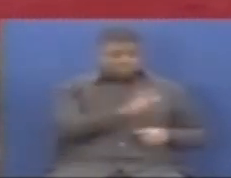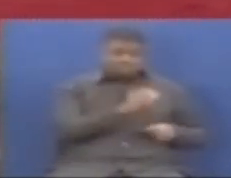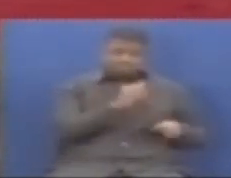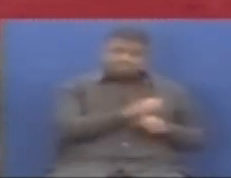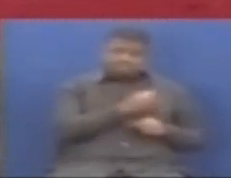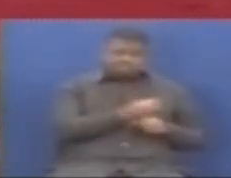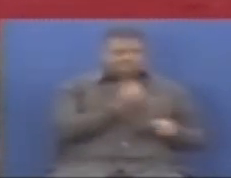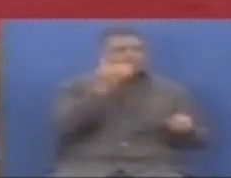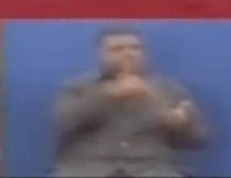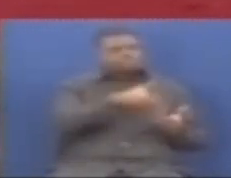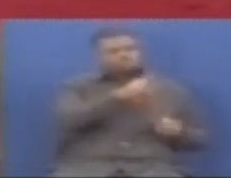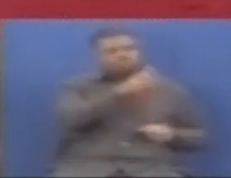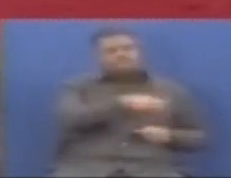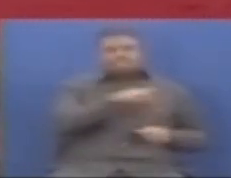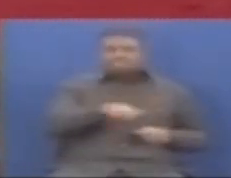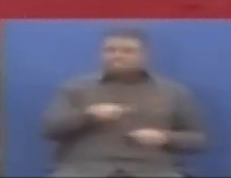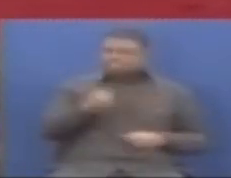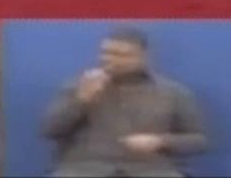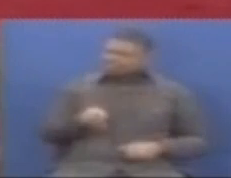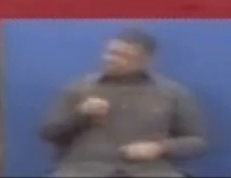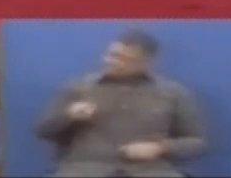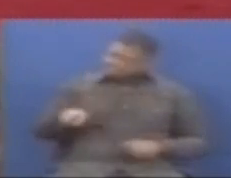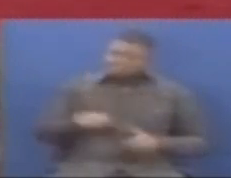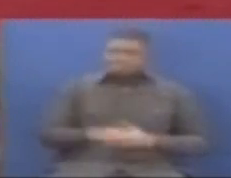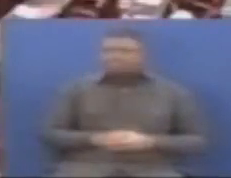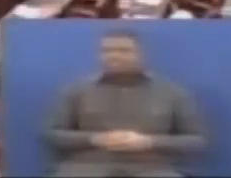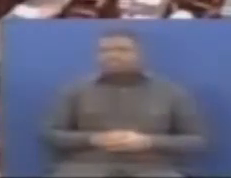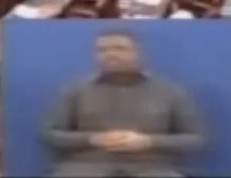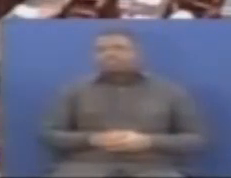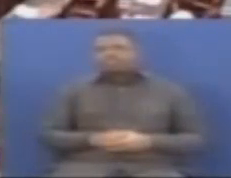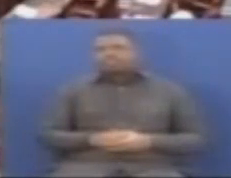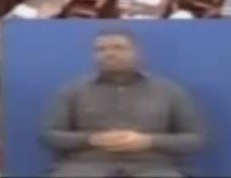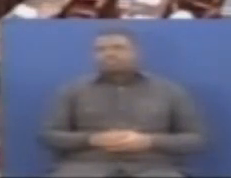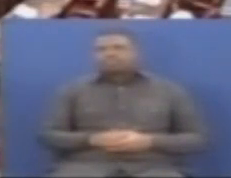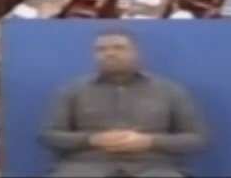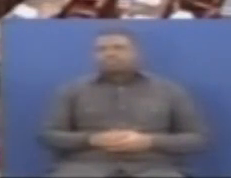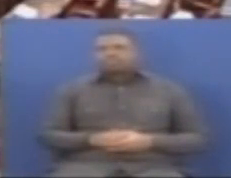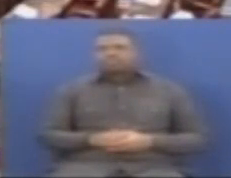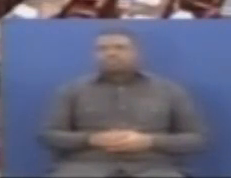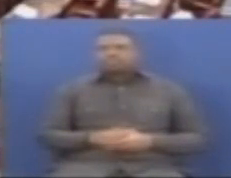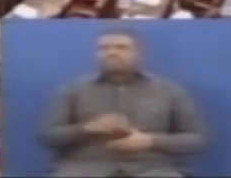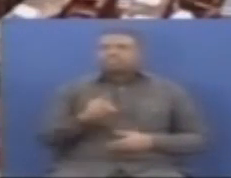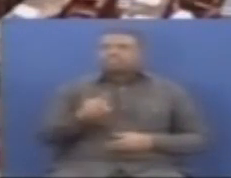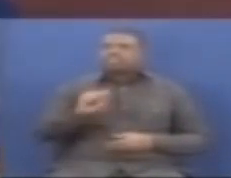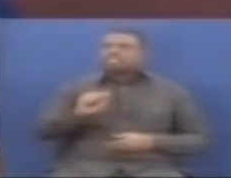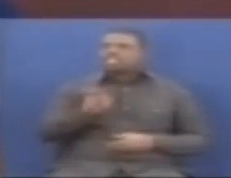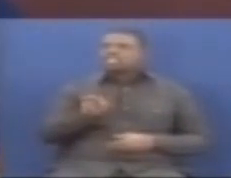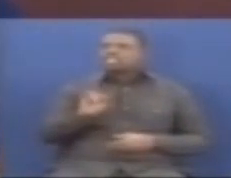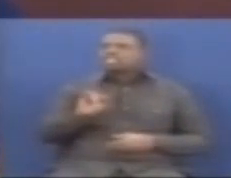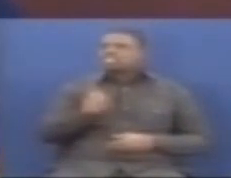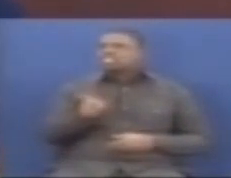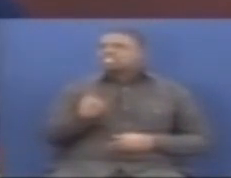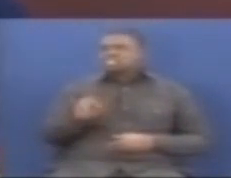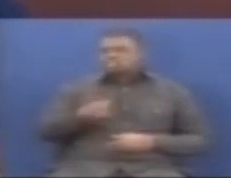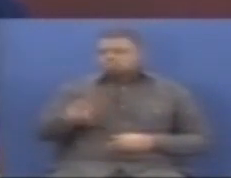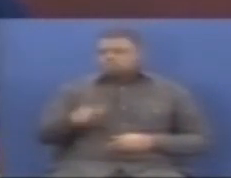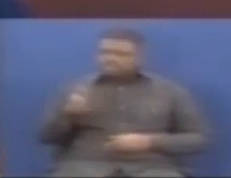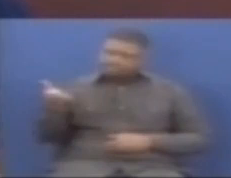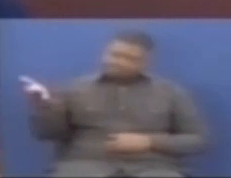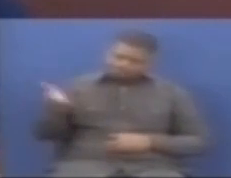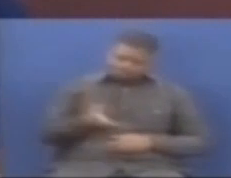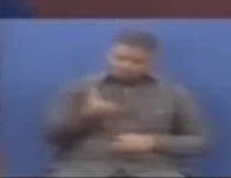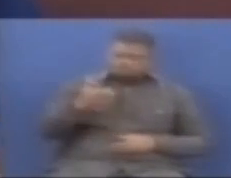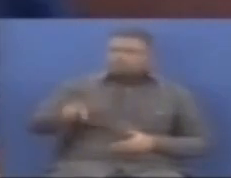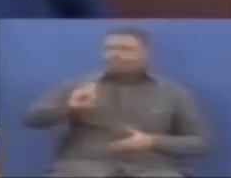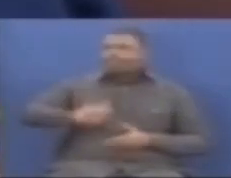TanTrade. Lakini inaonyesha kwamba hizo taarifa TanTrade wanakaa nazo.